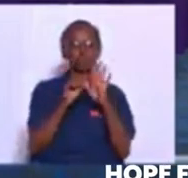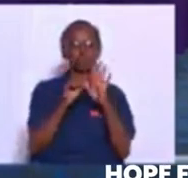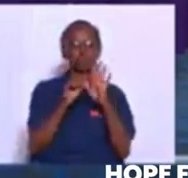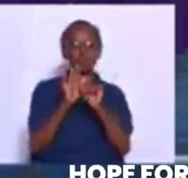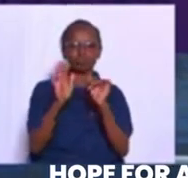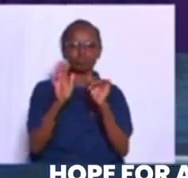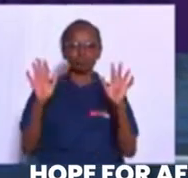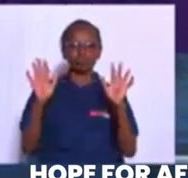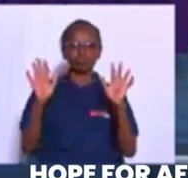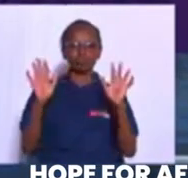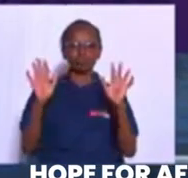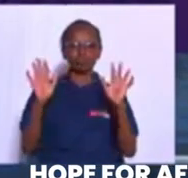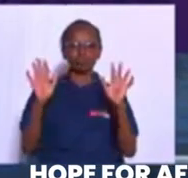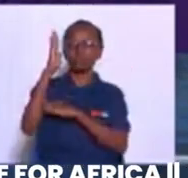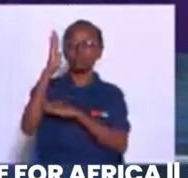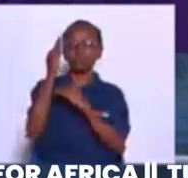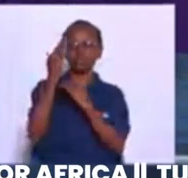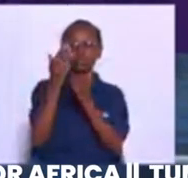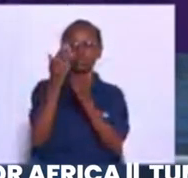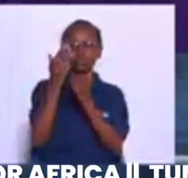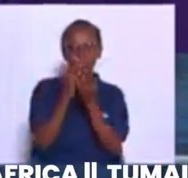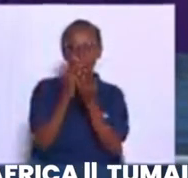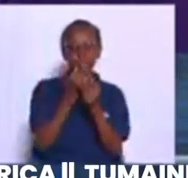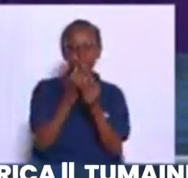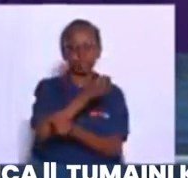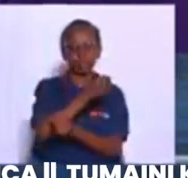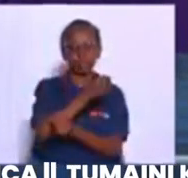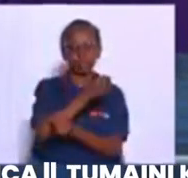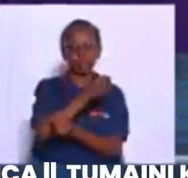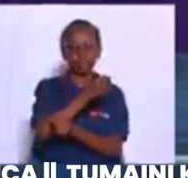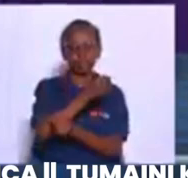kamsulubisha lakini kafufuka.